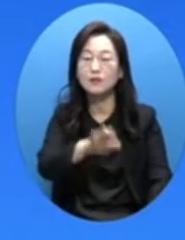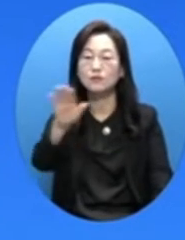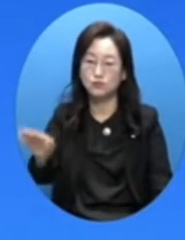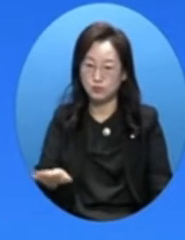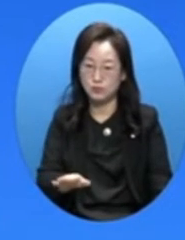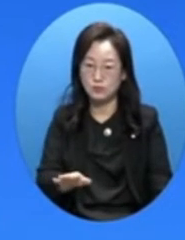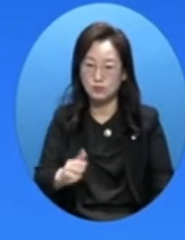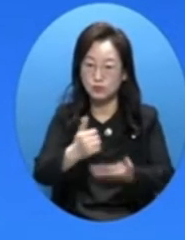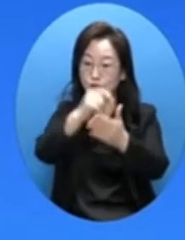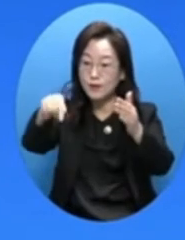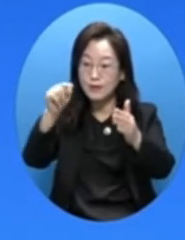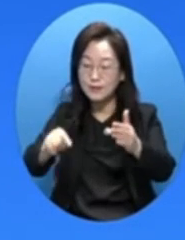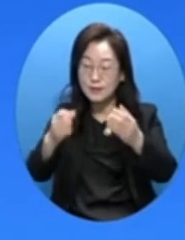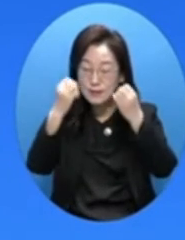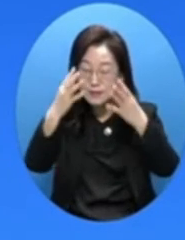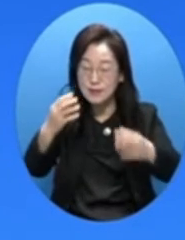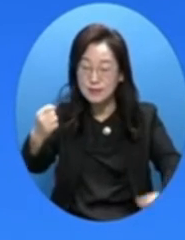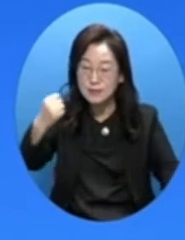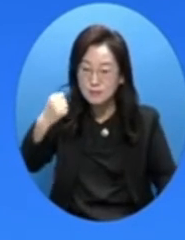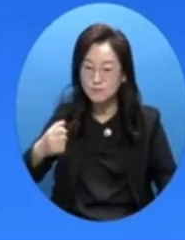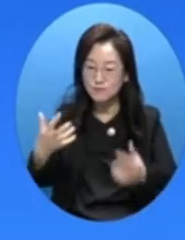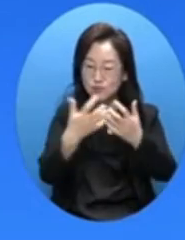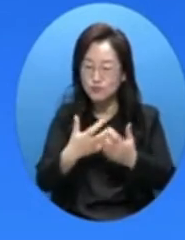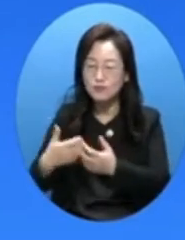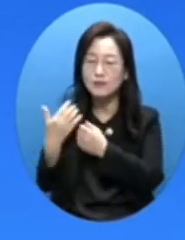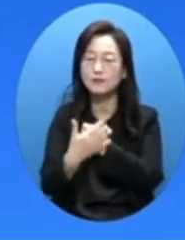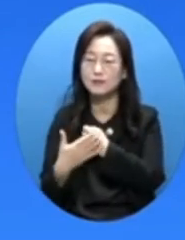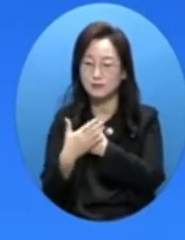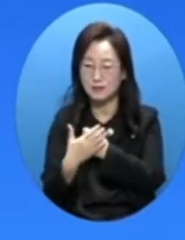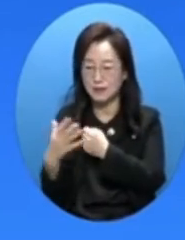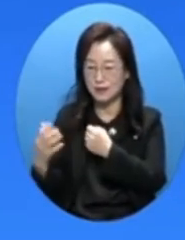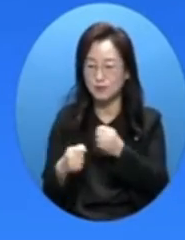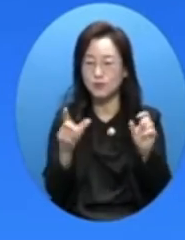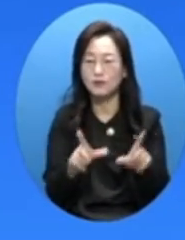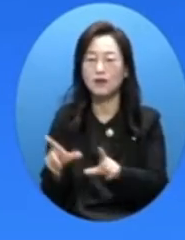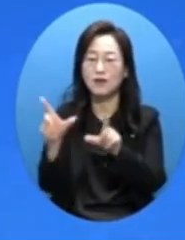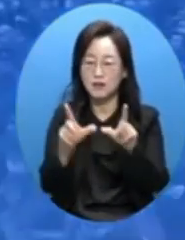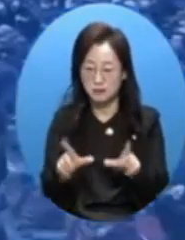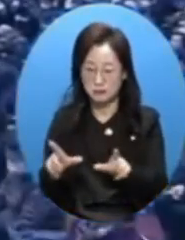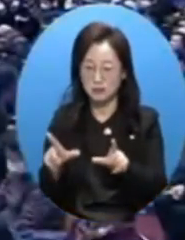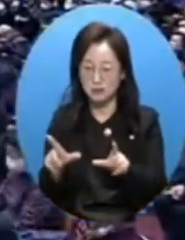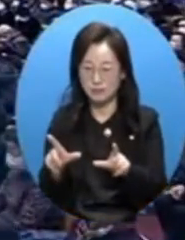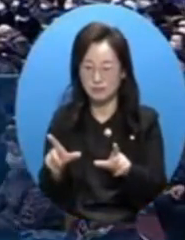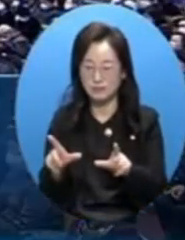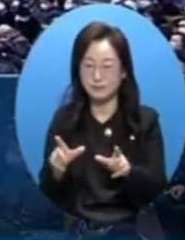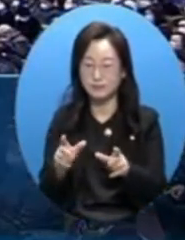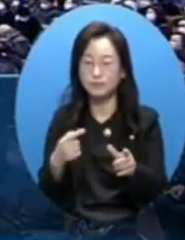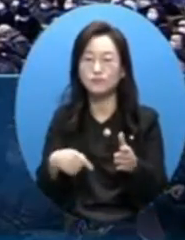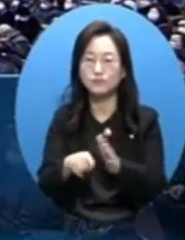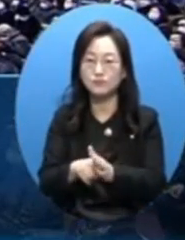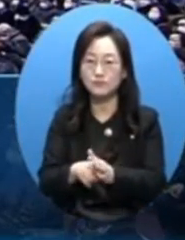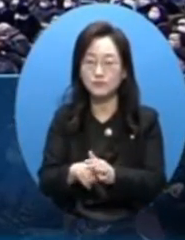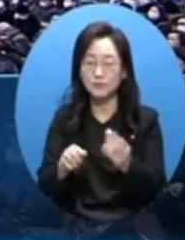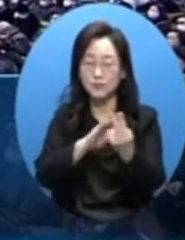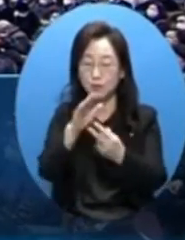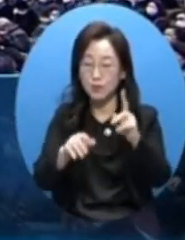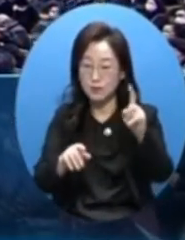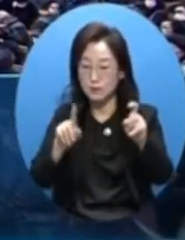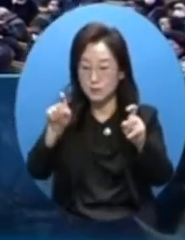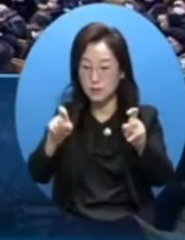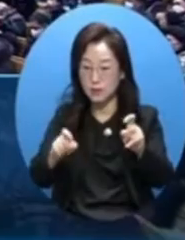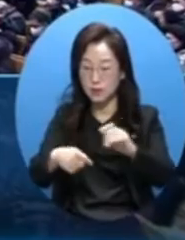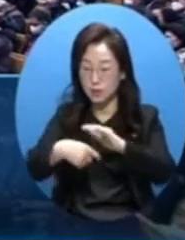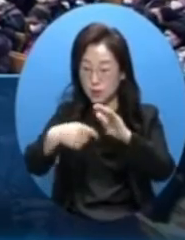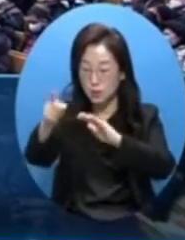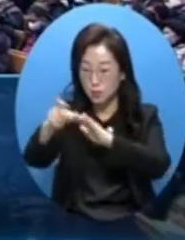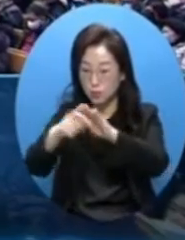안에서 생명을 얻되 또 풍성한 은혜로 살게 하기 위함인 것이었습니다. 요한복음 10장 10절입니다. 도둑이 오는 것은